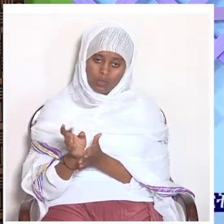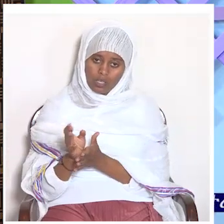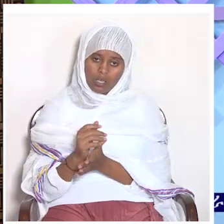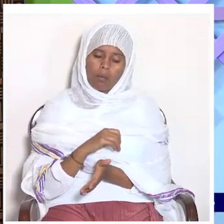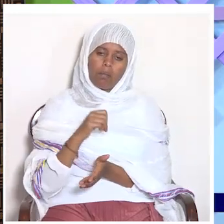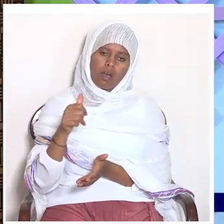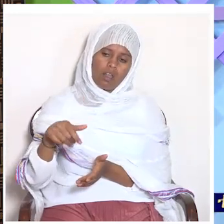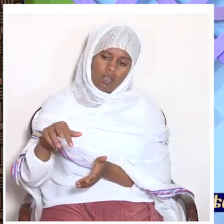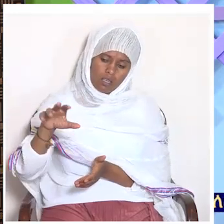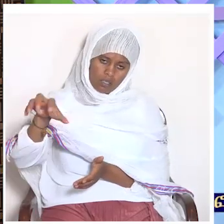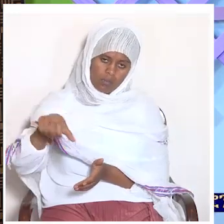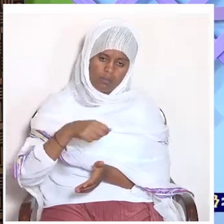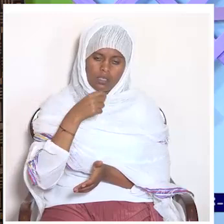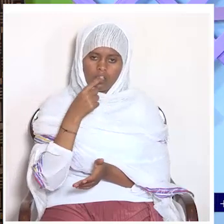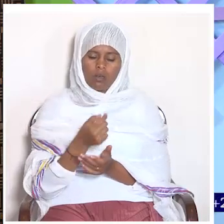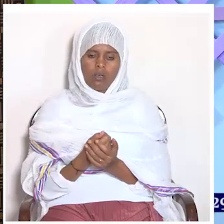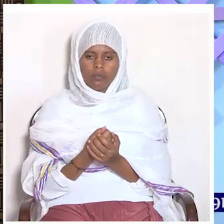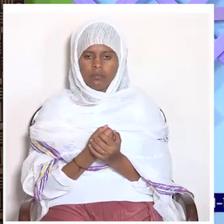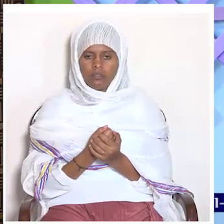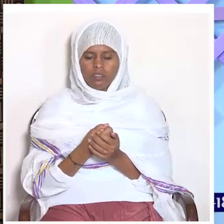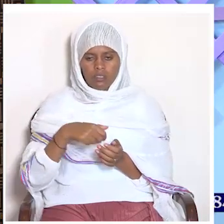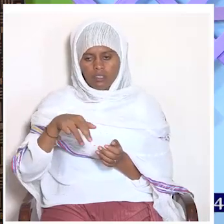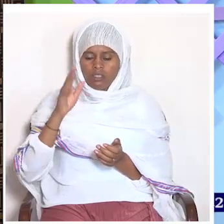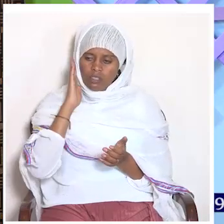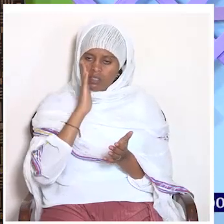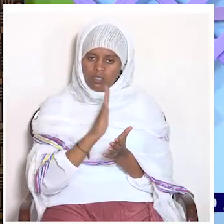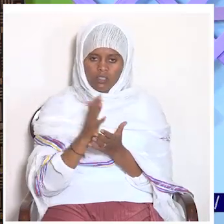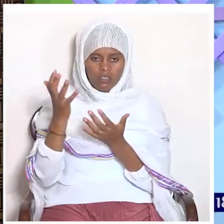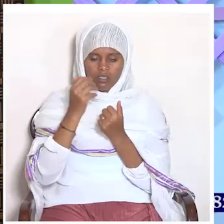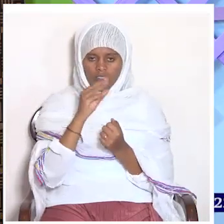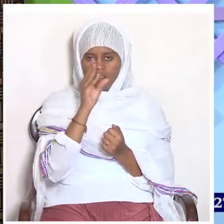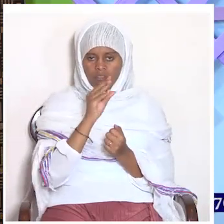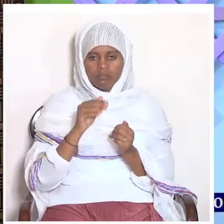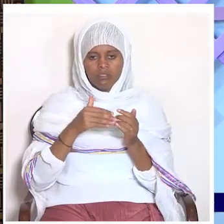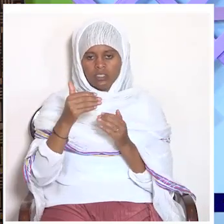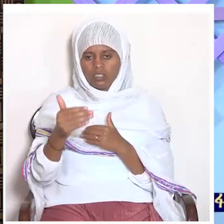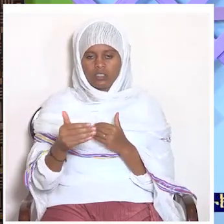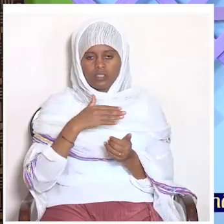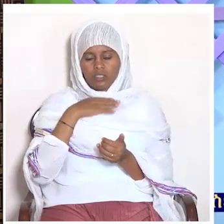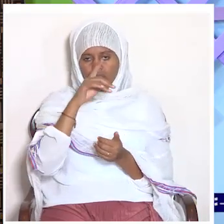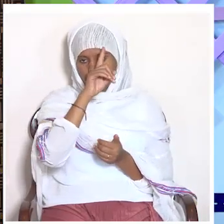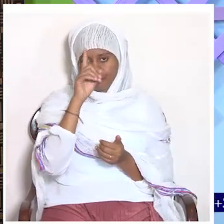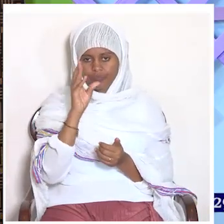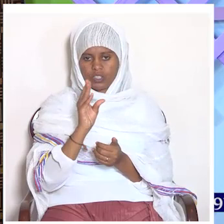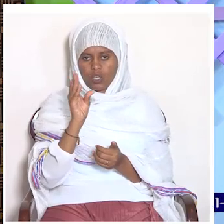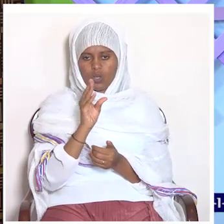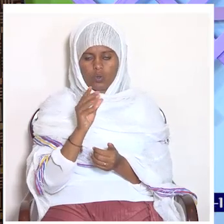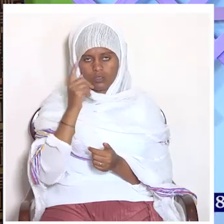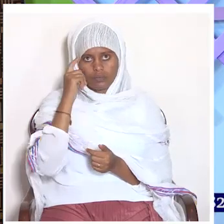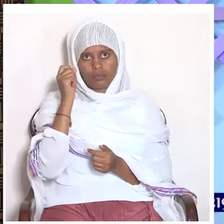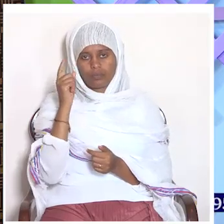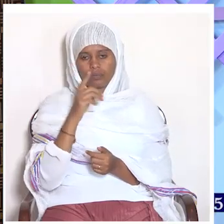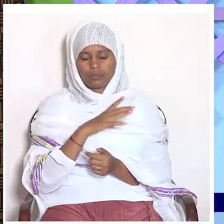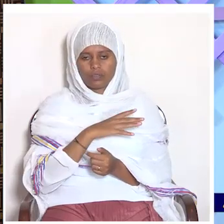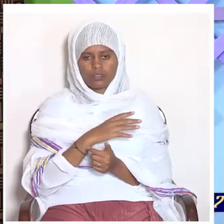ኣየምፃልካን ከምቲ ባዕልኻ ሰደድካያ ከይድካ ዳ ኣምፃ እያ ስለ ዝበሎ ድማ ከይዱ ተዓሪቑ ኣምፃ ምድሕር እዚ እውን ኣዲና ሃይዋን